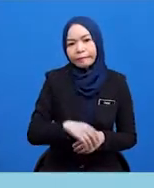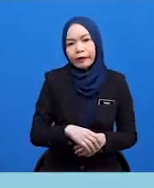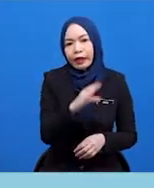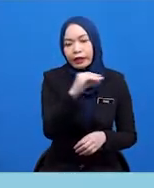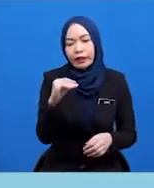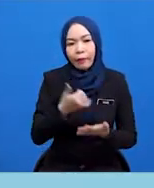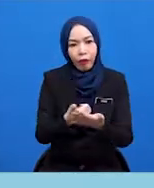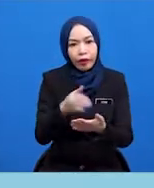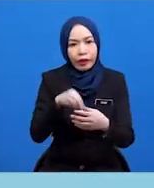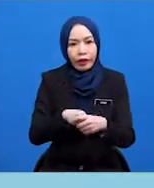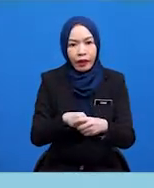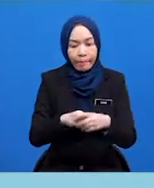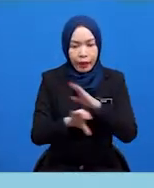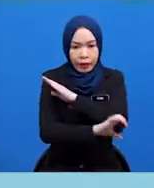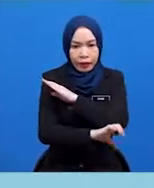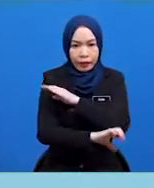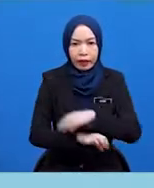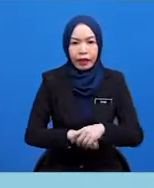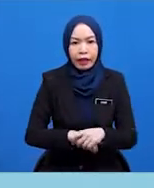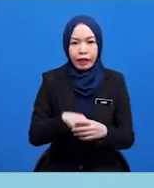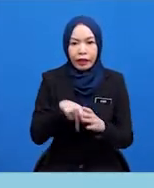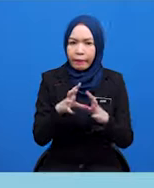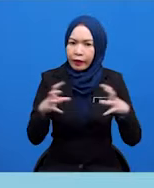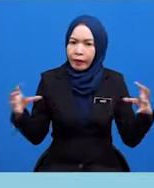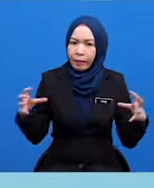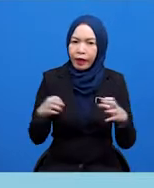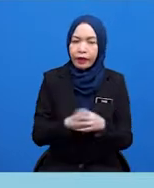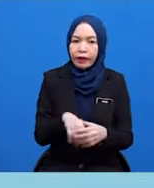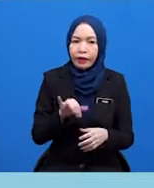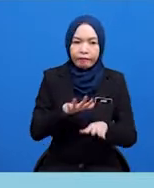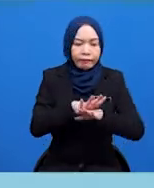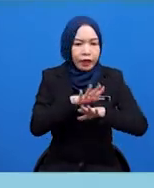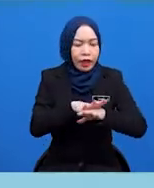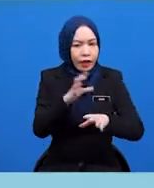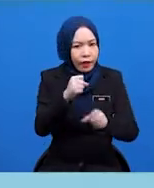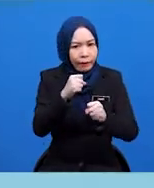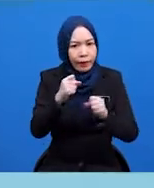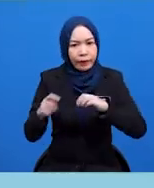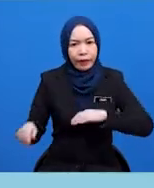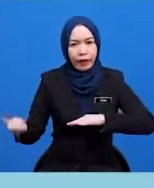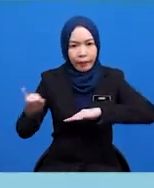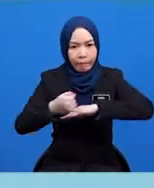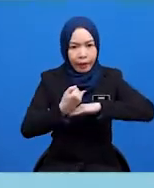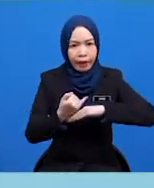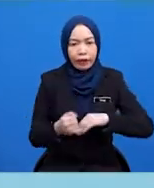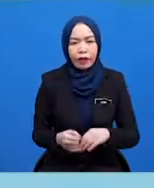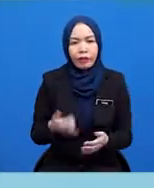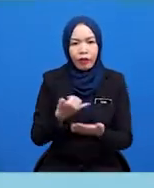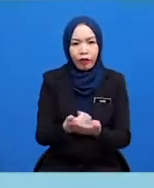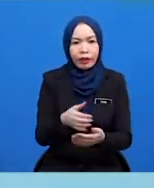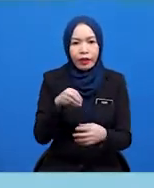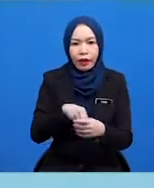negara. Perkembangan pesat sektor pertanian ladang dapat menambahkan modal dalam